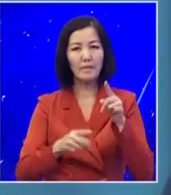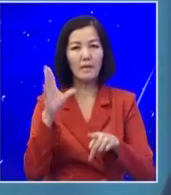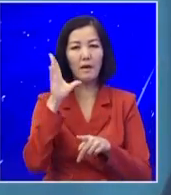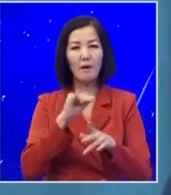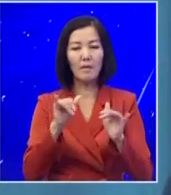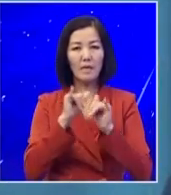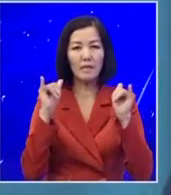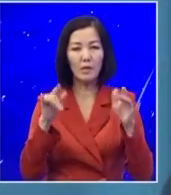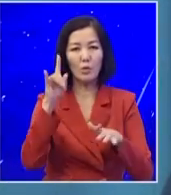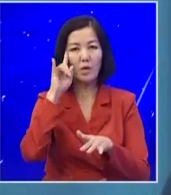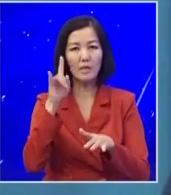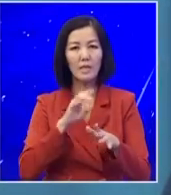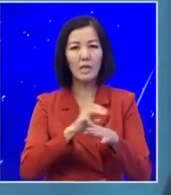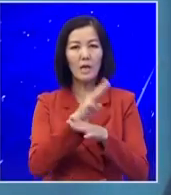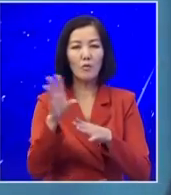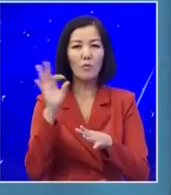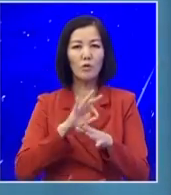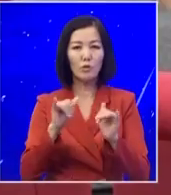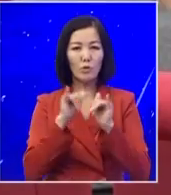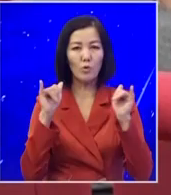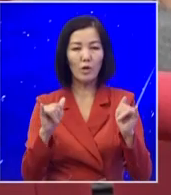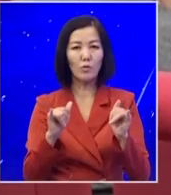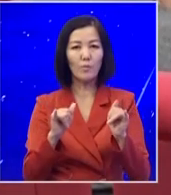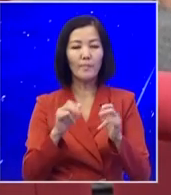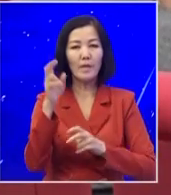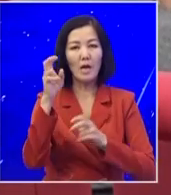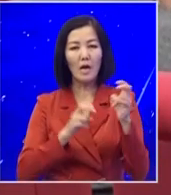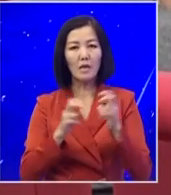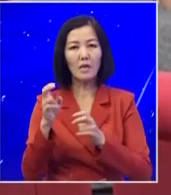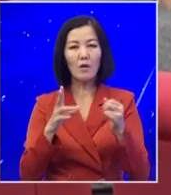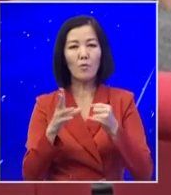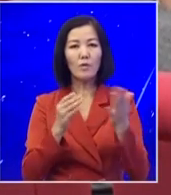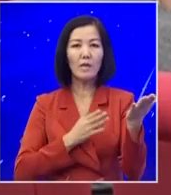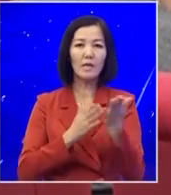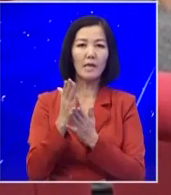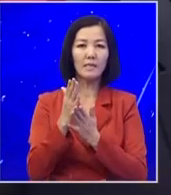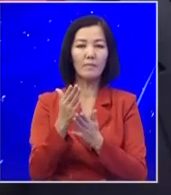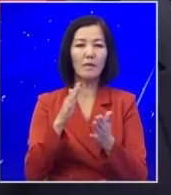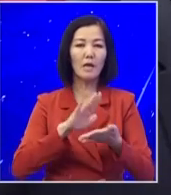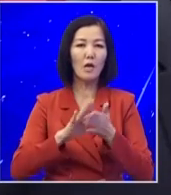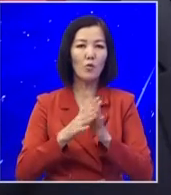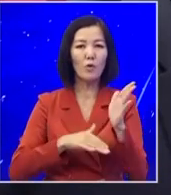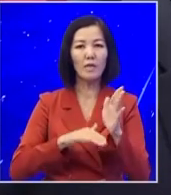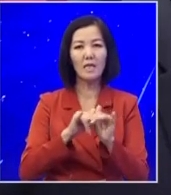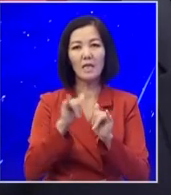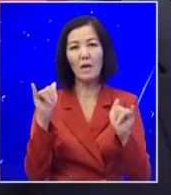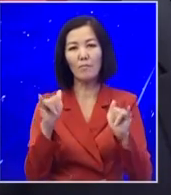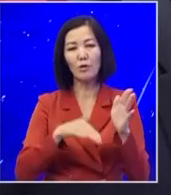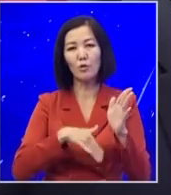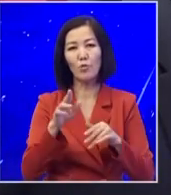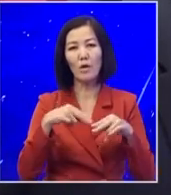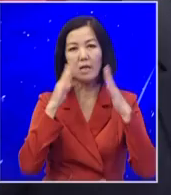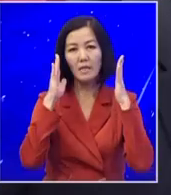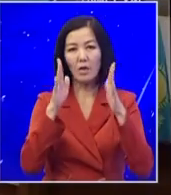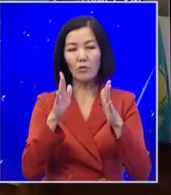қабілеттілігін арттыру және қазақстандық қамту үлесін ұлғайту. Агроөнеркәсіп кешенінің әлеуетін дамытуға ерекше назар аударылатын